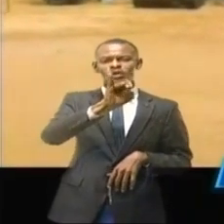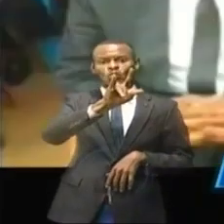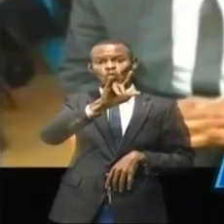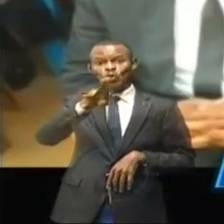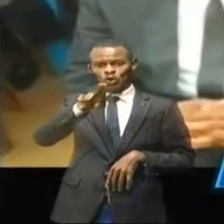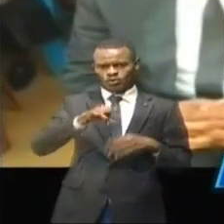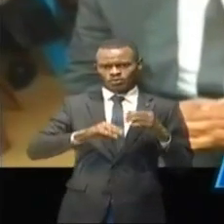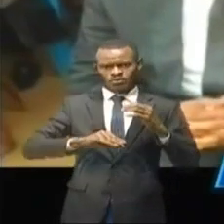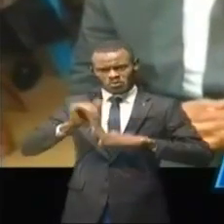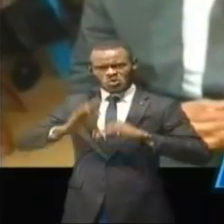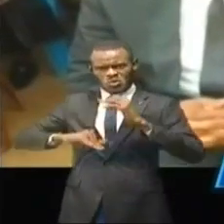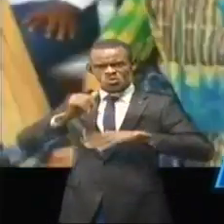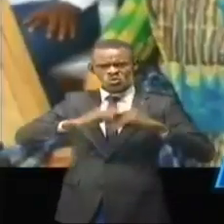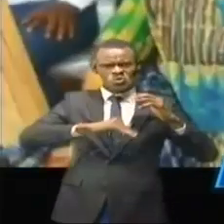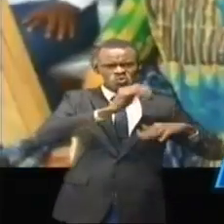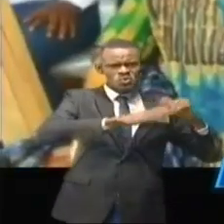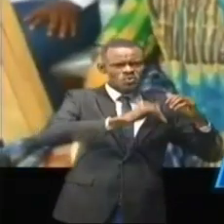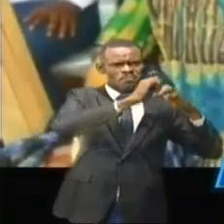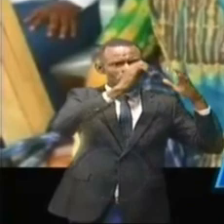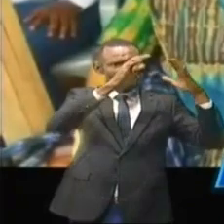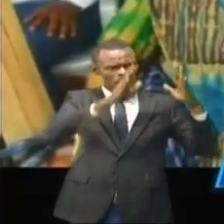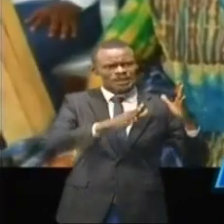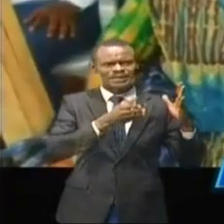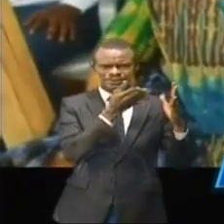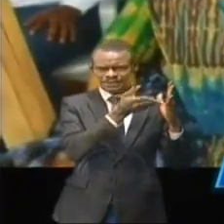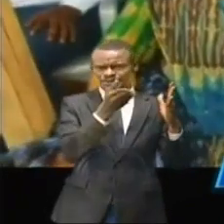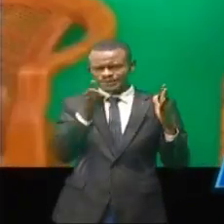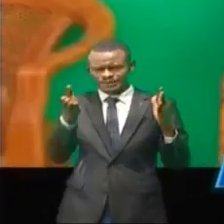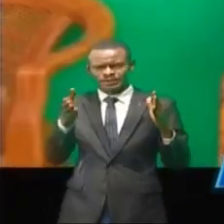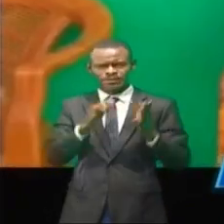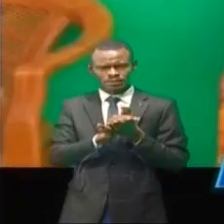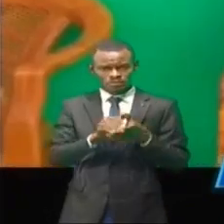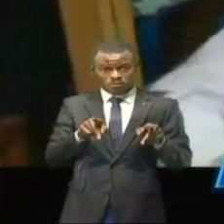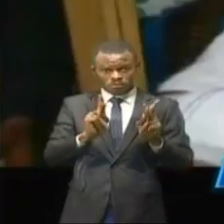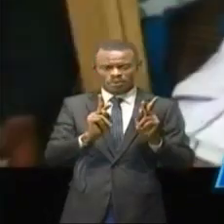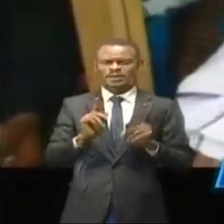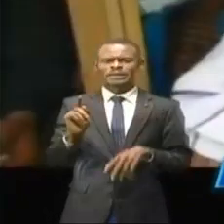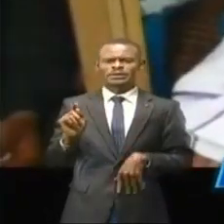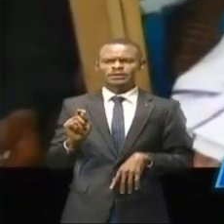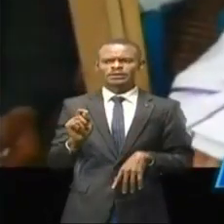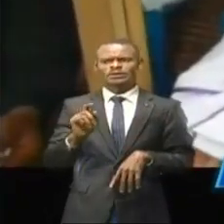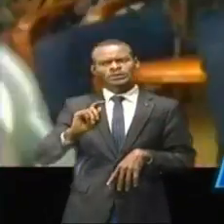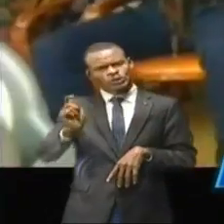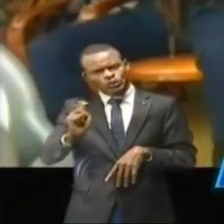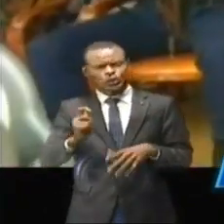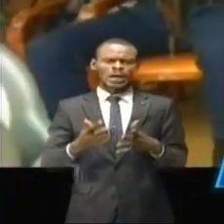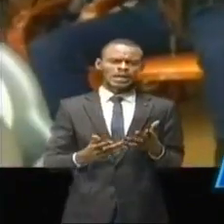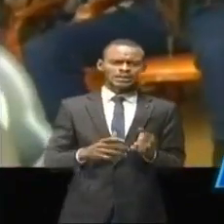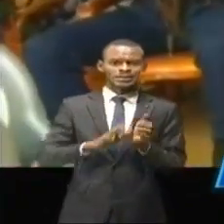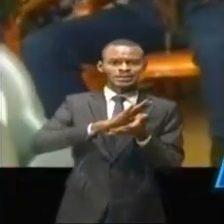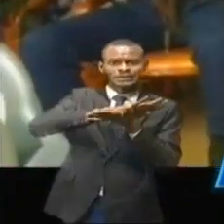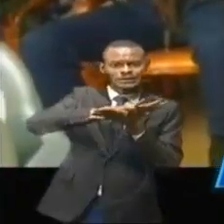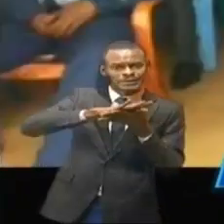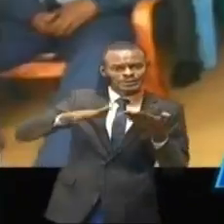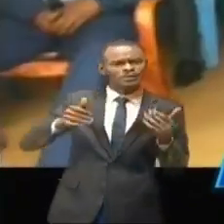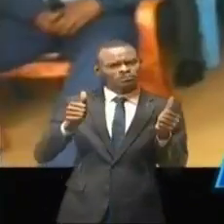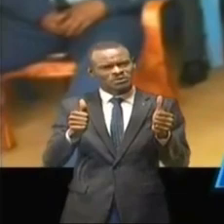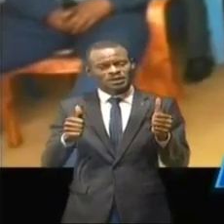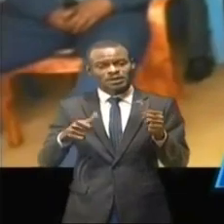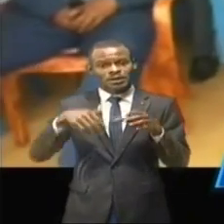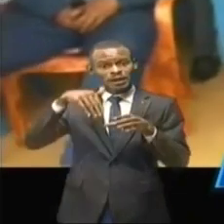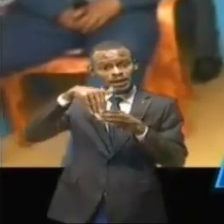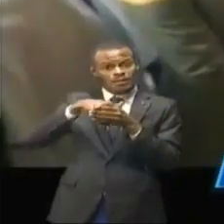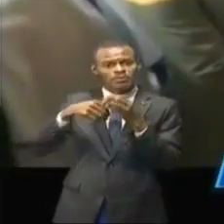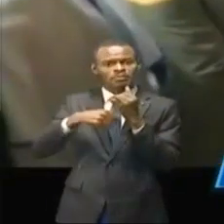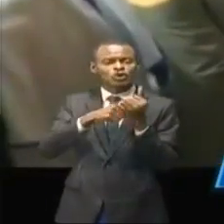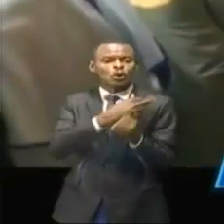de manque criant de cadres et plateaux techniques sanitaires de qualité pour bien assurer une bonne prise en charge des malades.